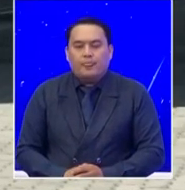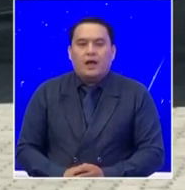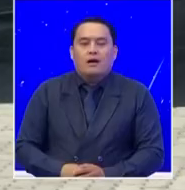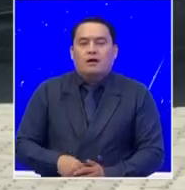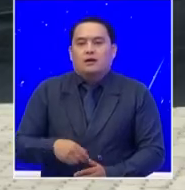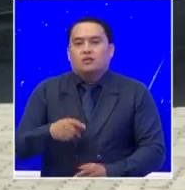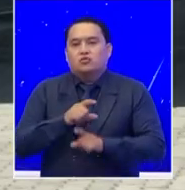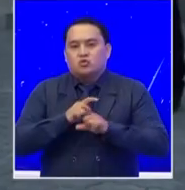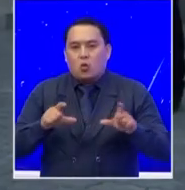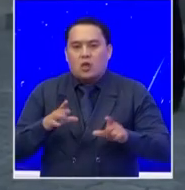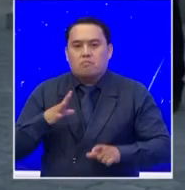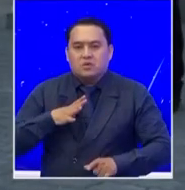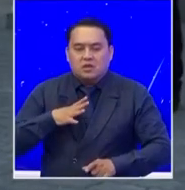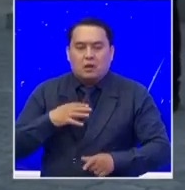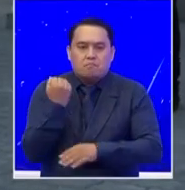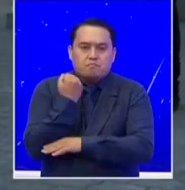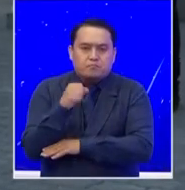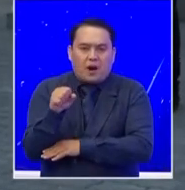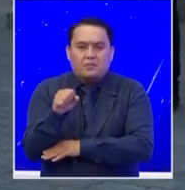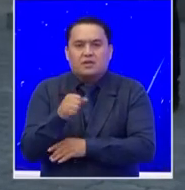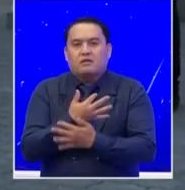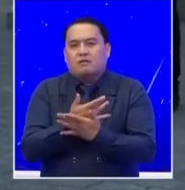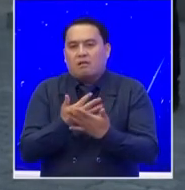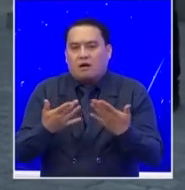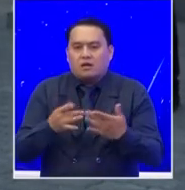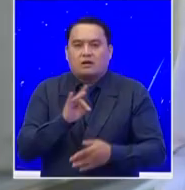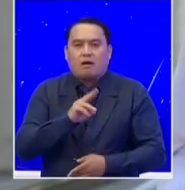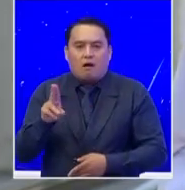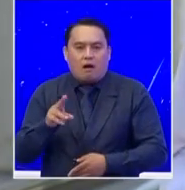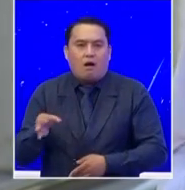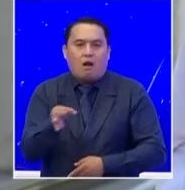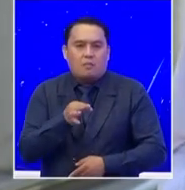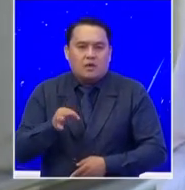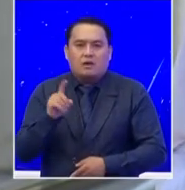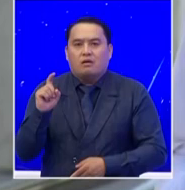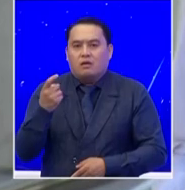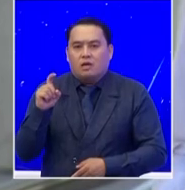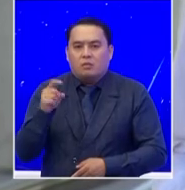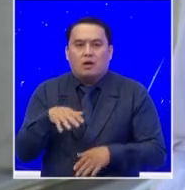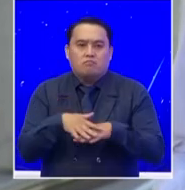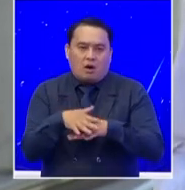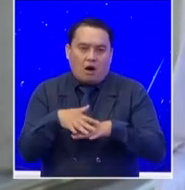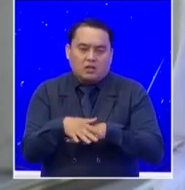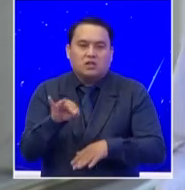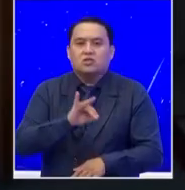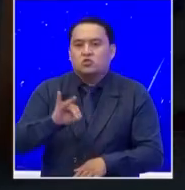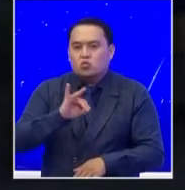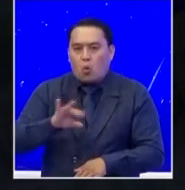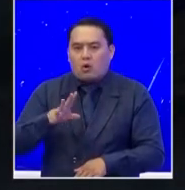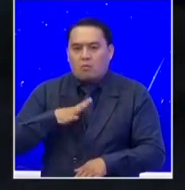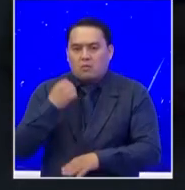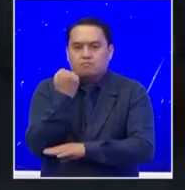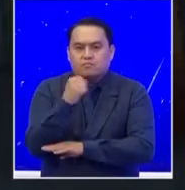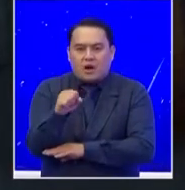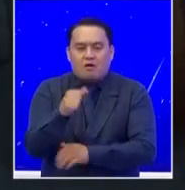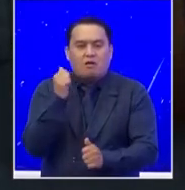выдался насыщенным. Ученики стали призерами и победителями республиканских олимпиад по химии, математике и истории. Все это –